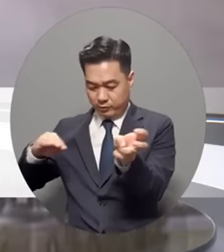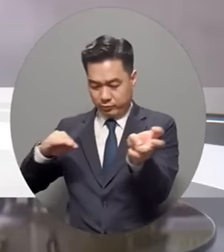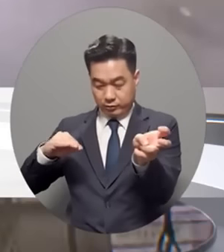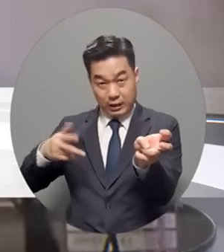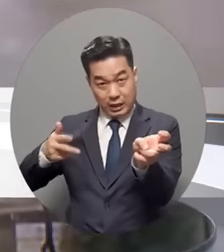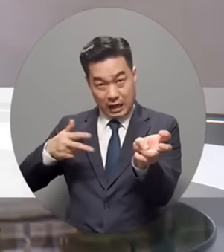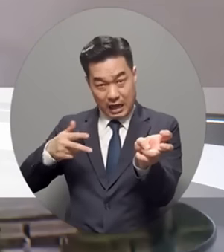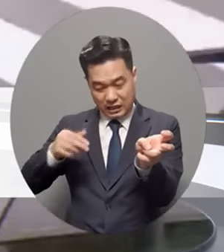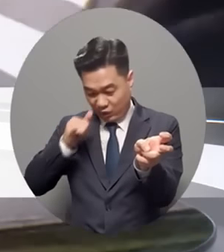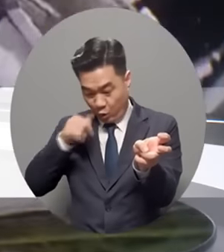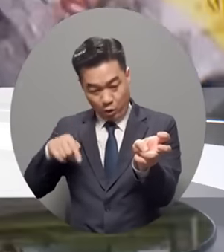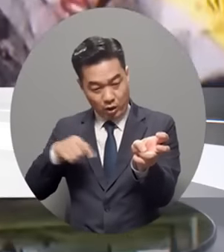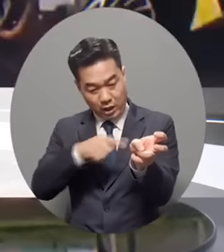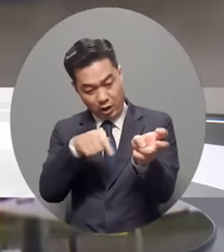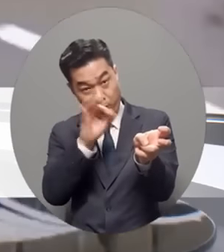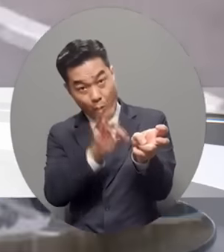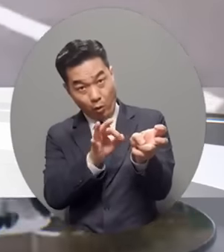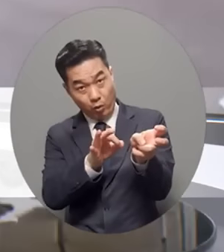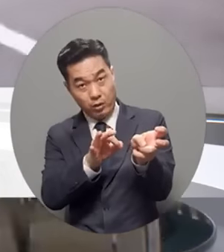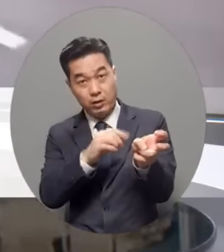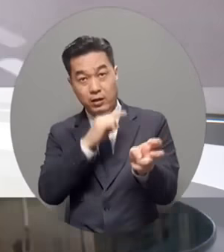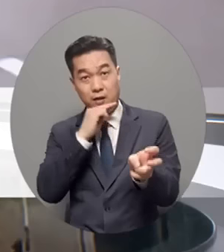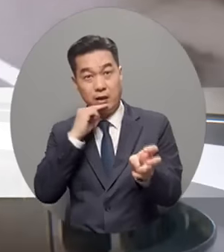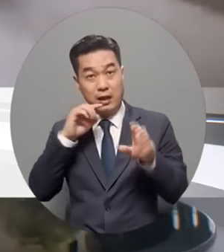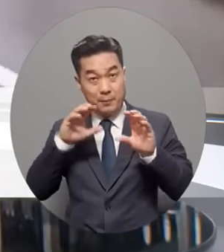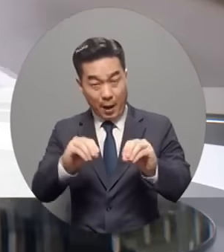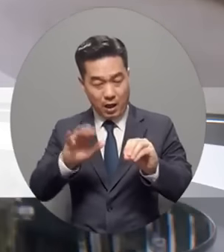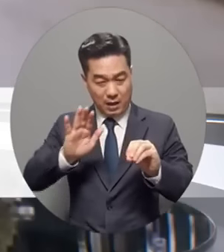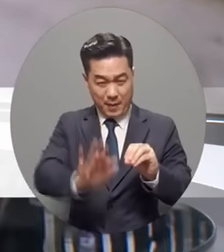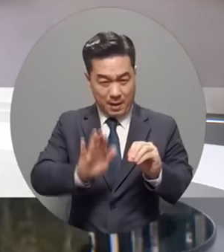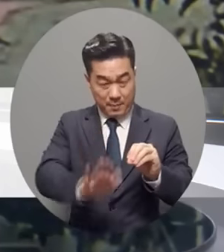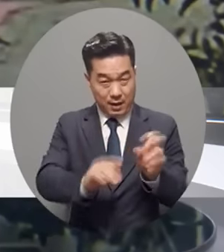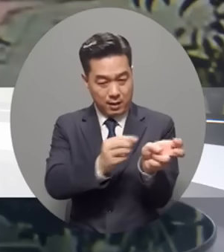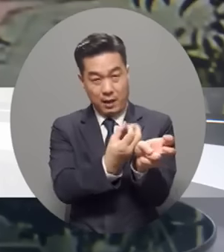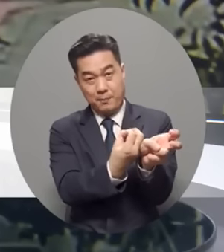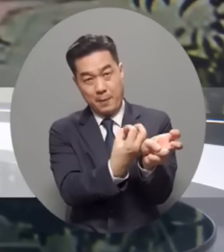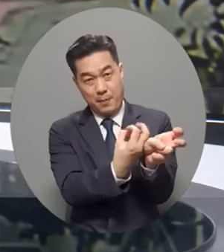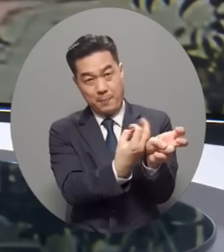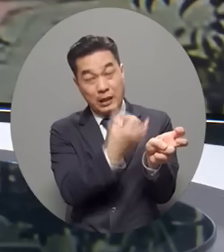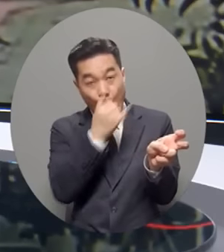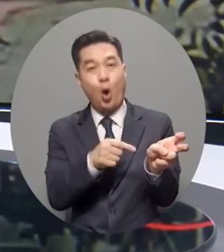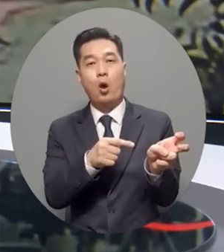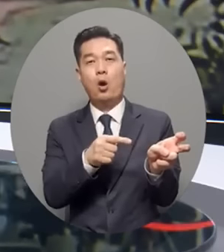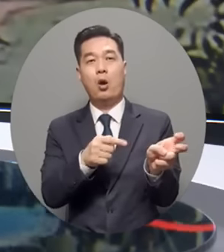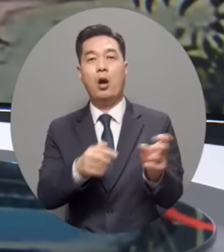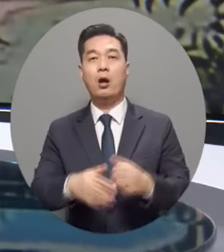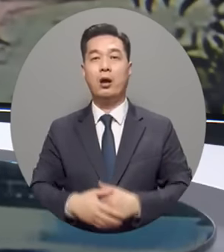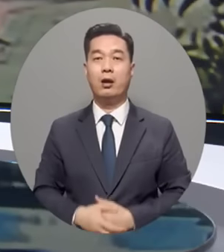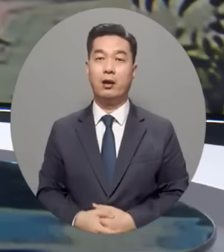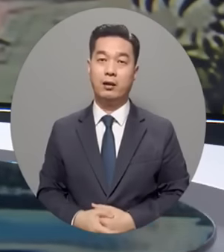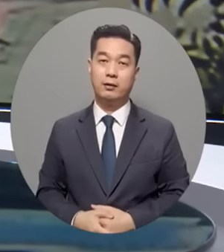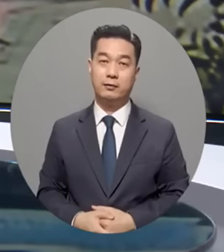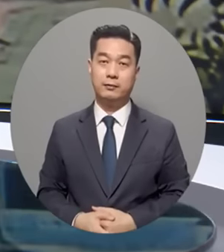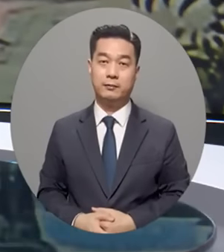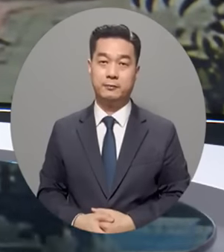질주하던 버스의 제동 등이 빠르게 깜빡이고 있었던 것으로 확인됐습니다 이승엽 기자가